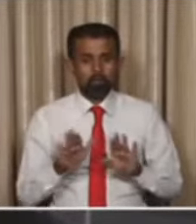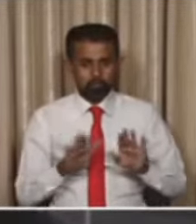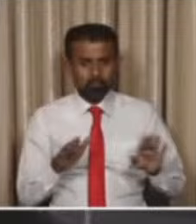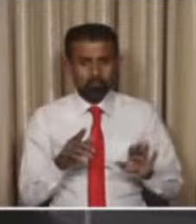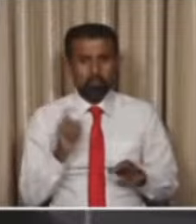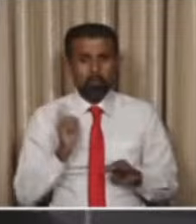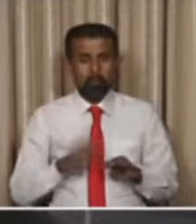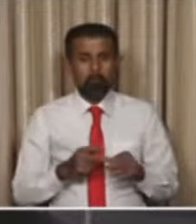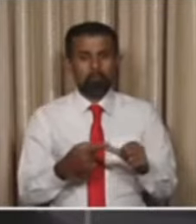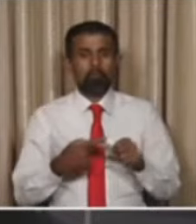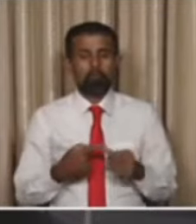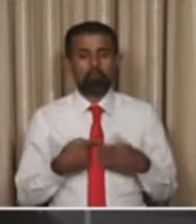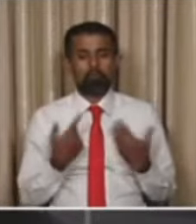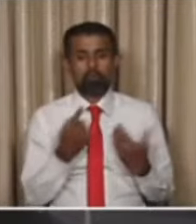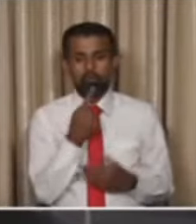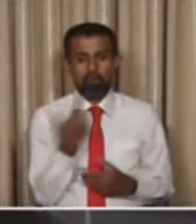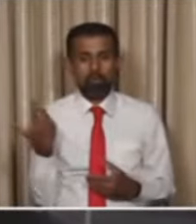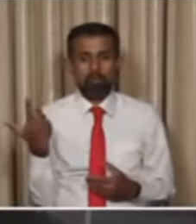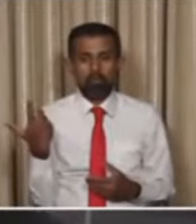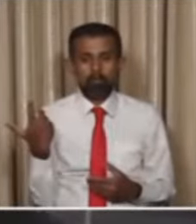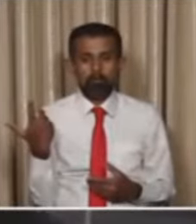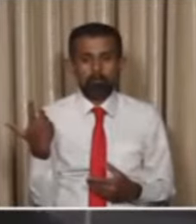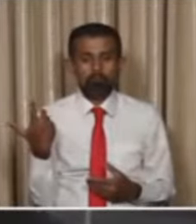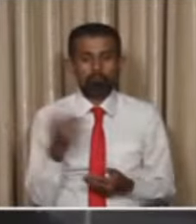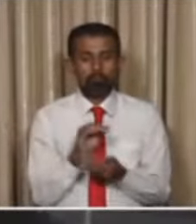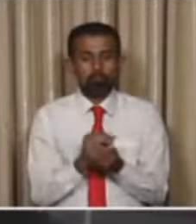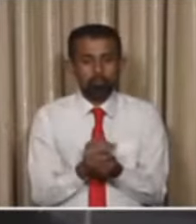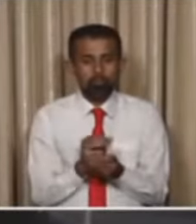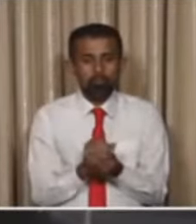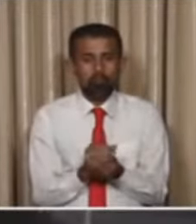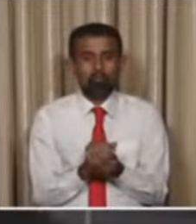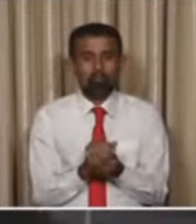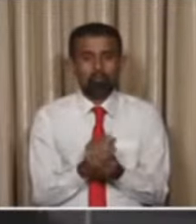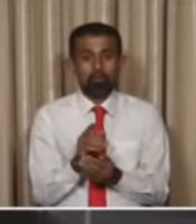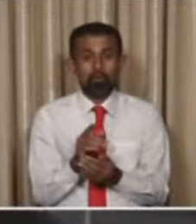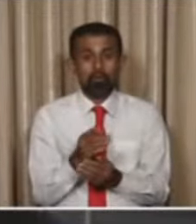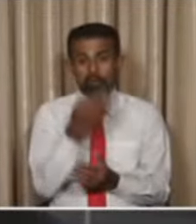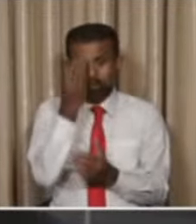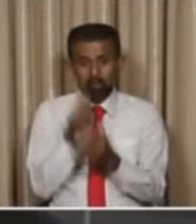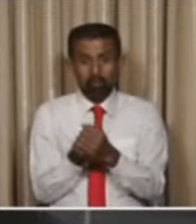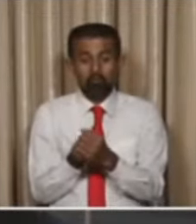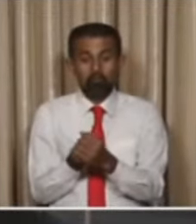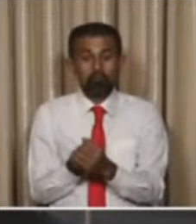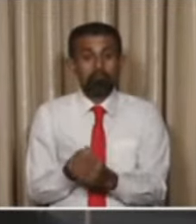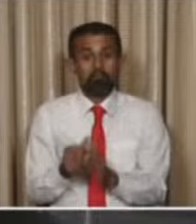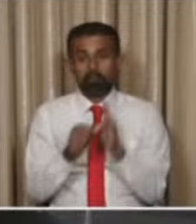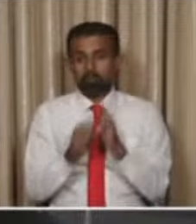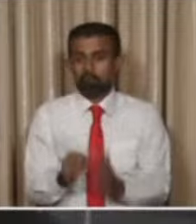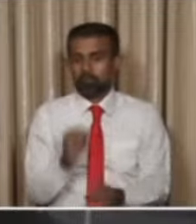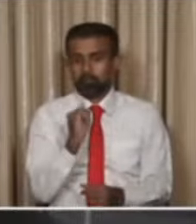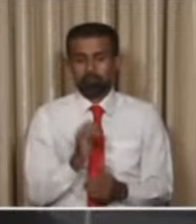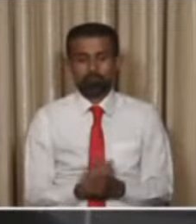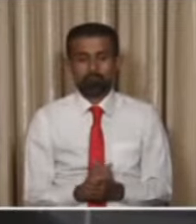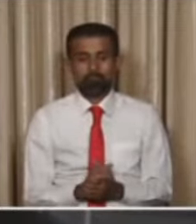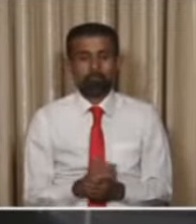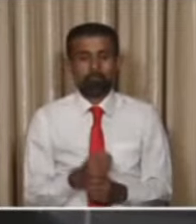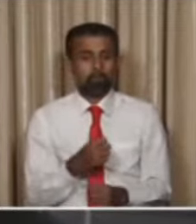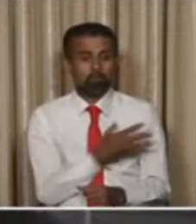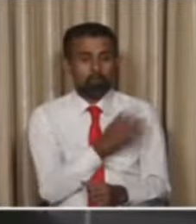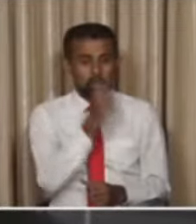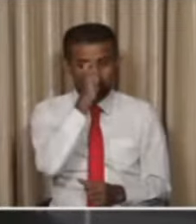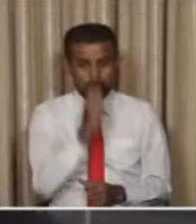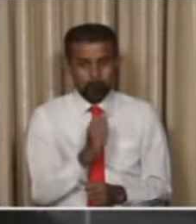ප්‍රශ්නයට උත්තර දීලා නැහැ ඒක තියාගෙන එක ජාතියක් පස්සේ එළවෙන එක සාධාරණ නැහැ ගෝඨාභය රාජපක්ෂ